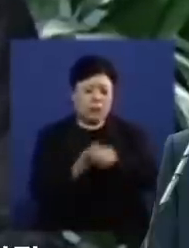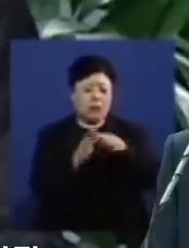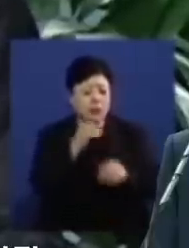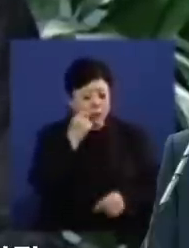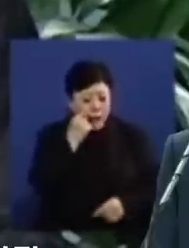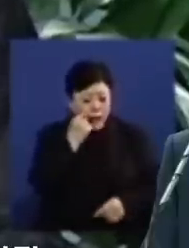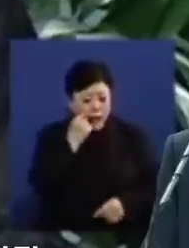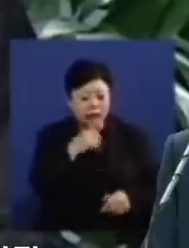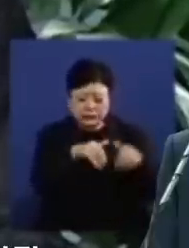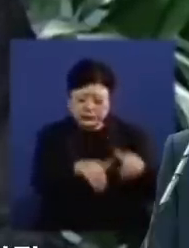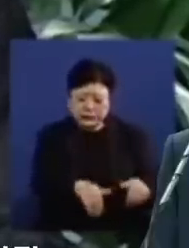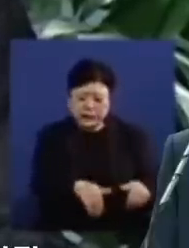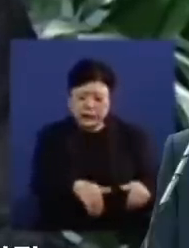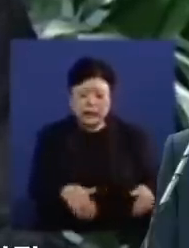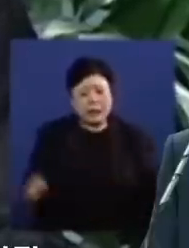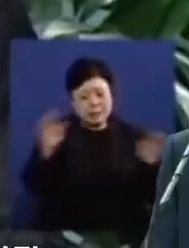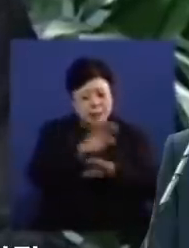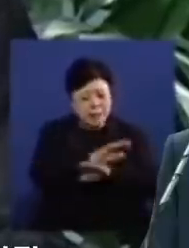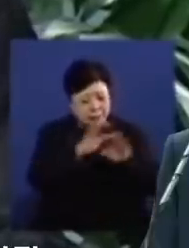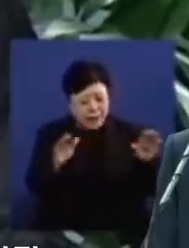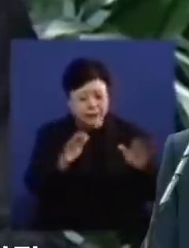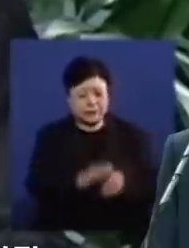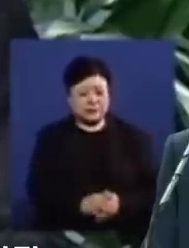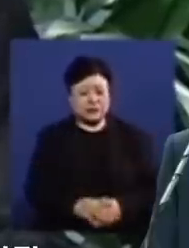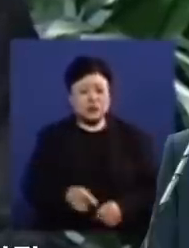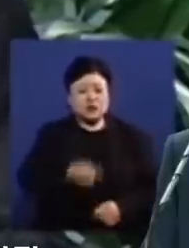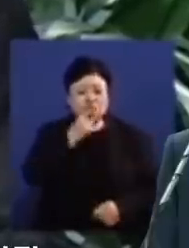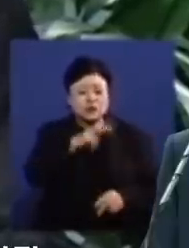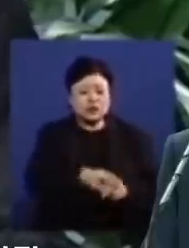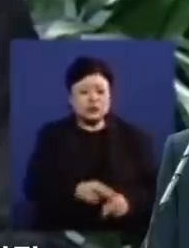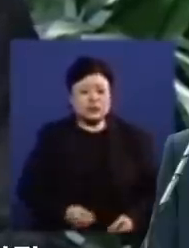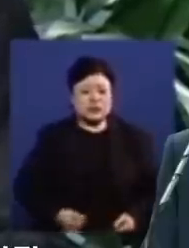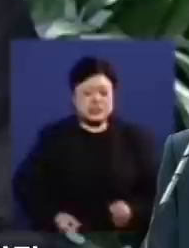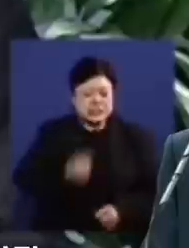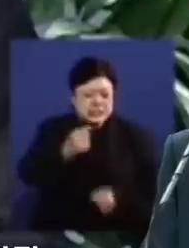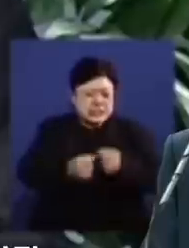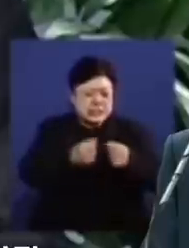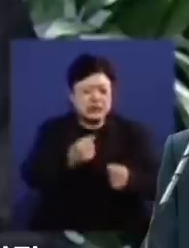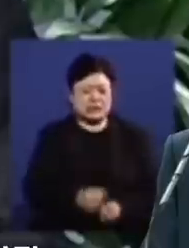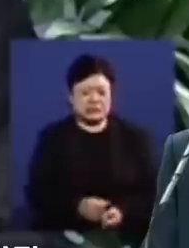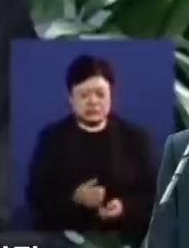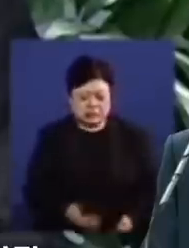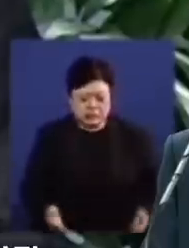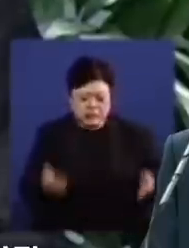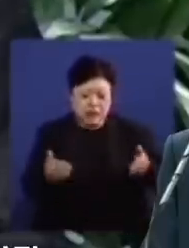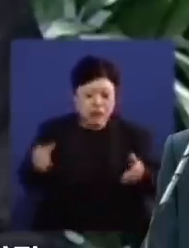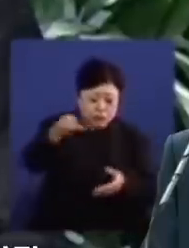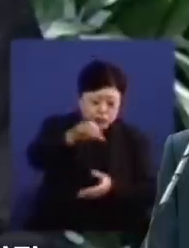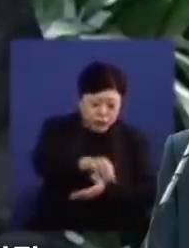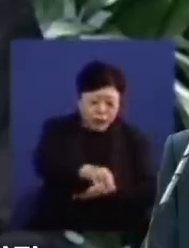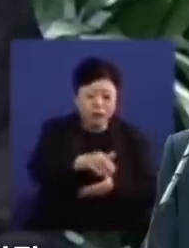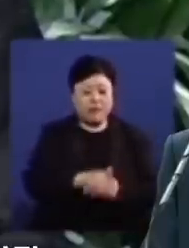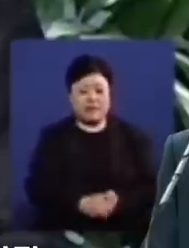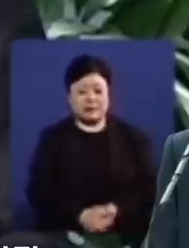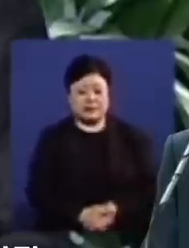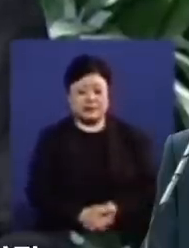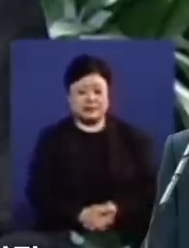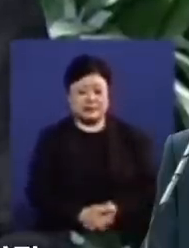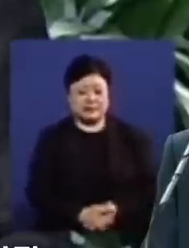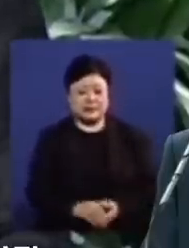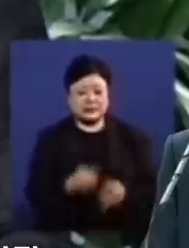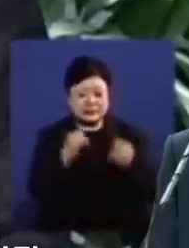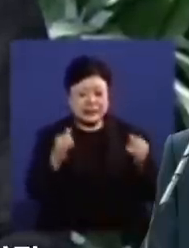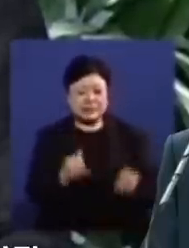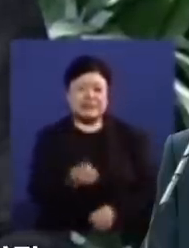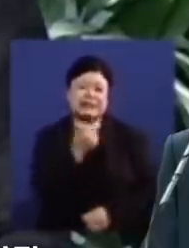신하는 밤낮을 가리지 않고 우물물을 길러서 밑빠진 독에 갖다 붓는데 사람들이 다